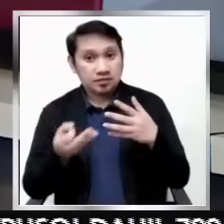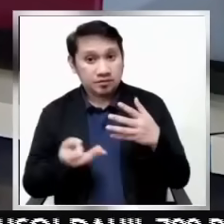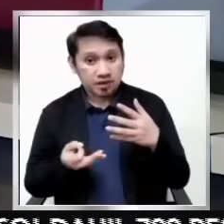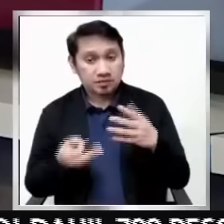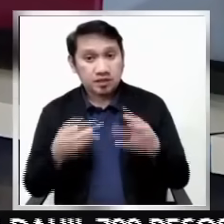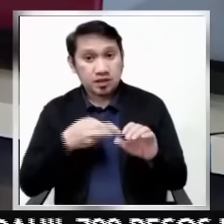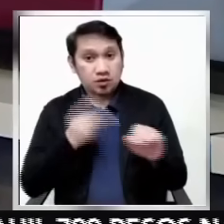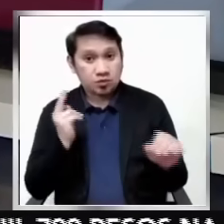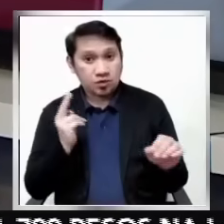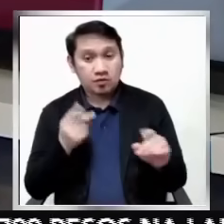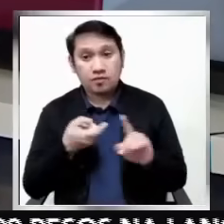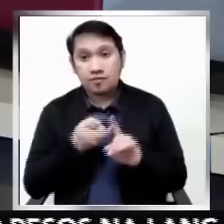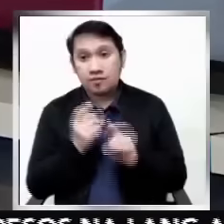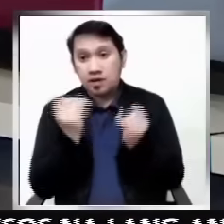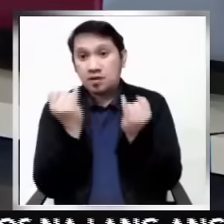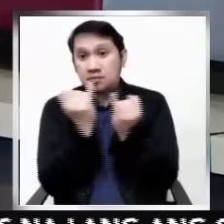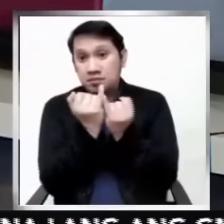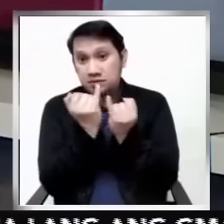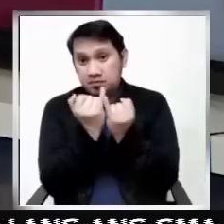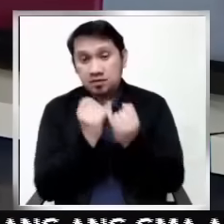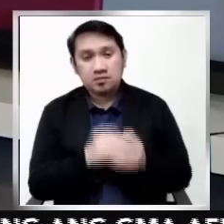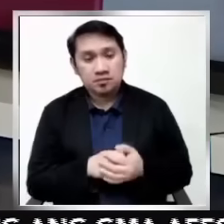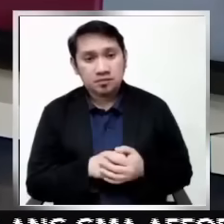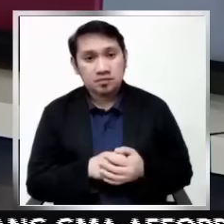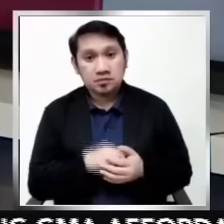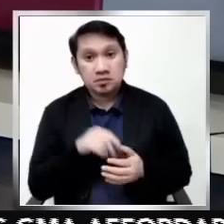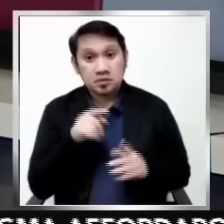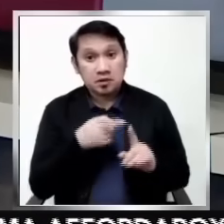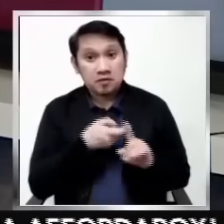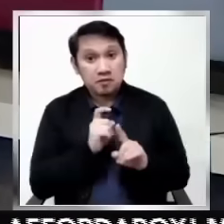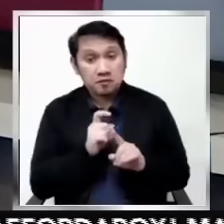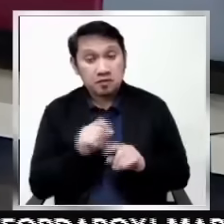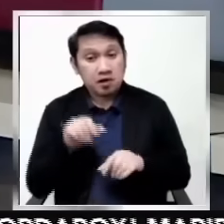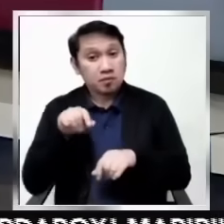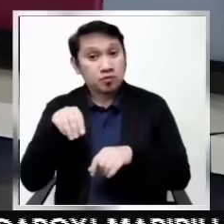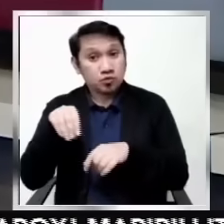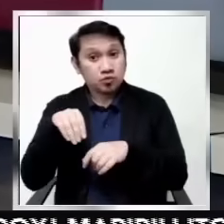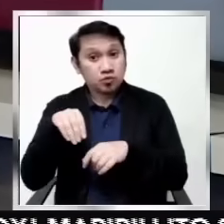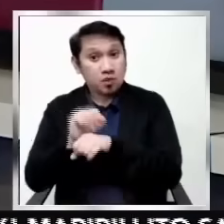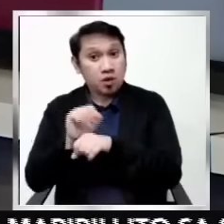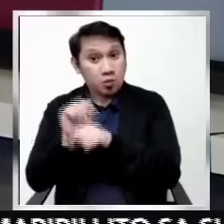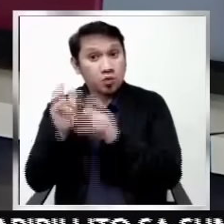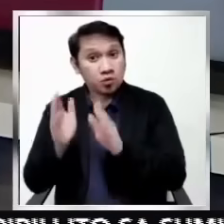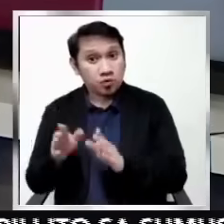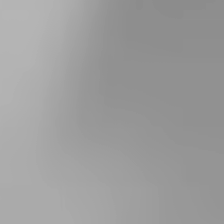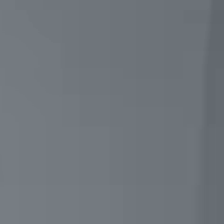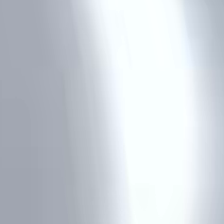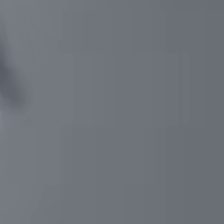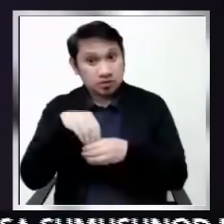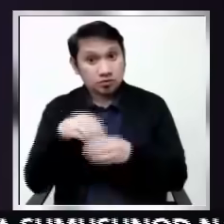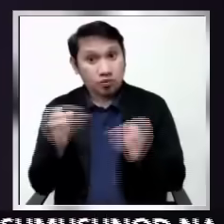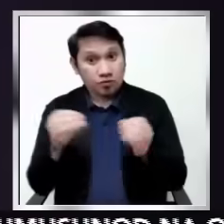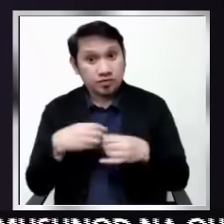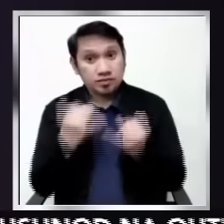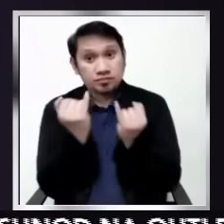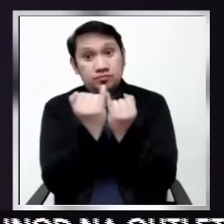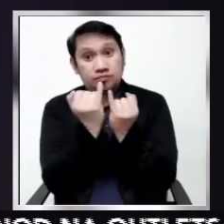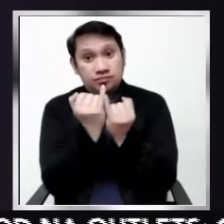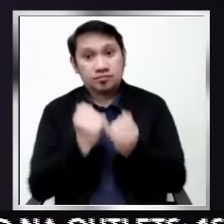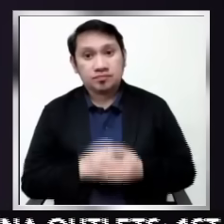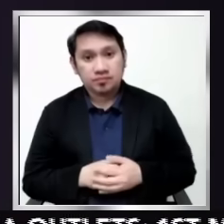PhilHealth. Karamihan sa mga yan mula sa mga empleyado ng ahensya. Nakatutok si John Consulta.